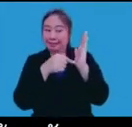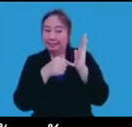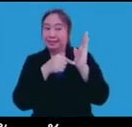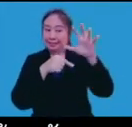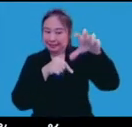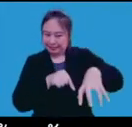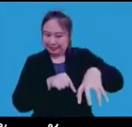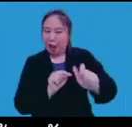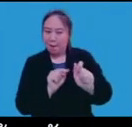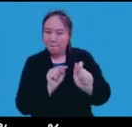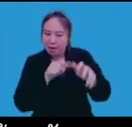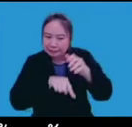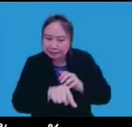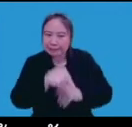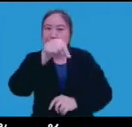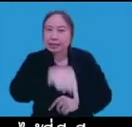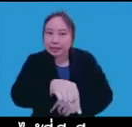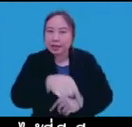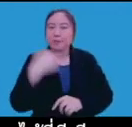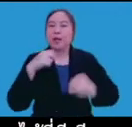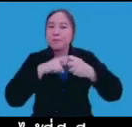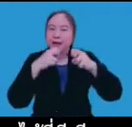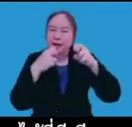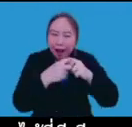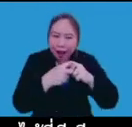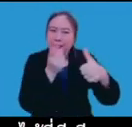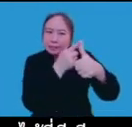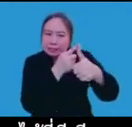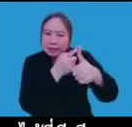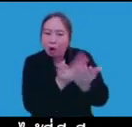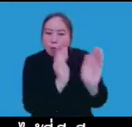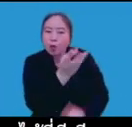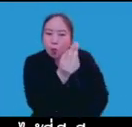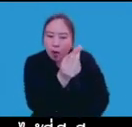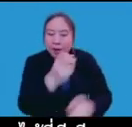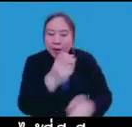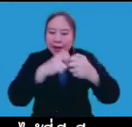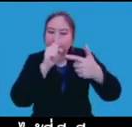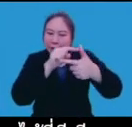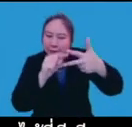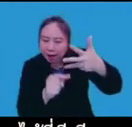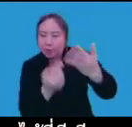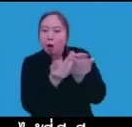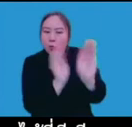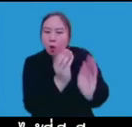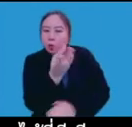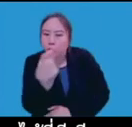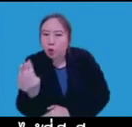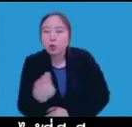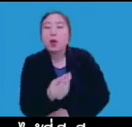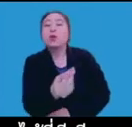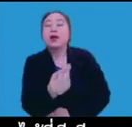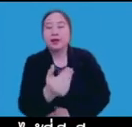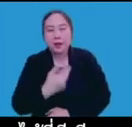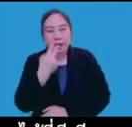อนี้เนี่ยมีประเภท1ปัญหากี่ครัวเรือน2ปัญหากี่ครัวเรือน3ปัญหากี่ครัวเรือนเนี่ยก็จะทำให้เรา